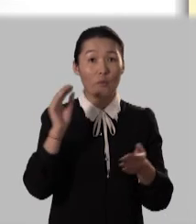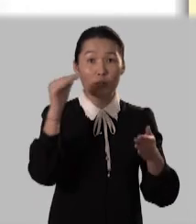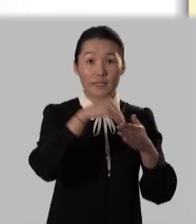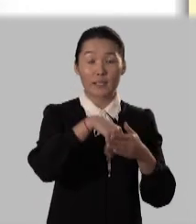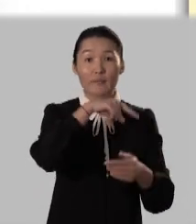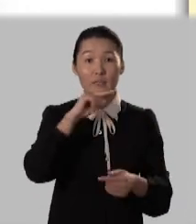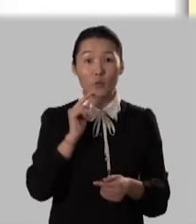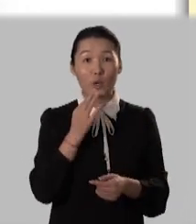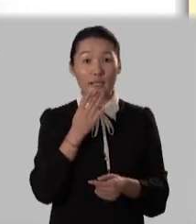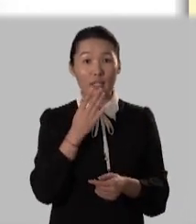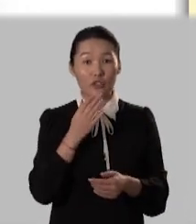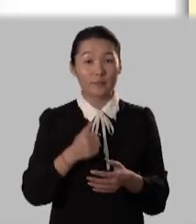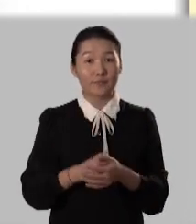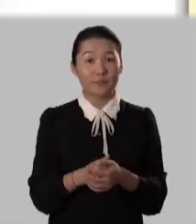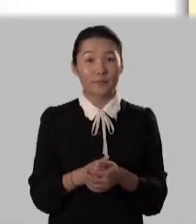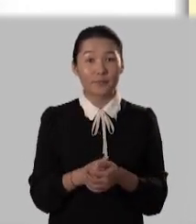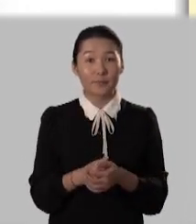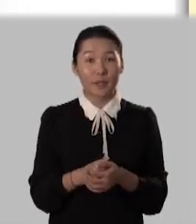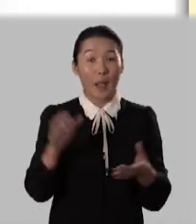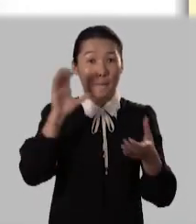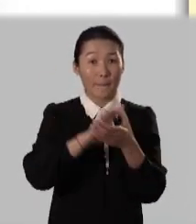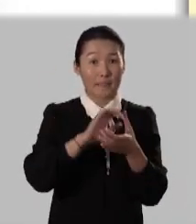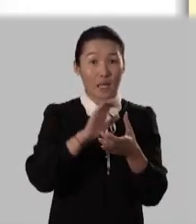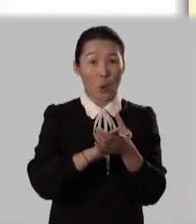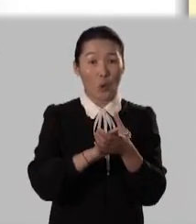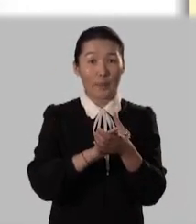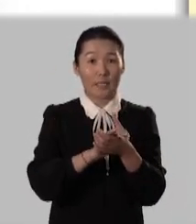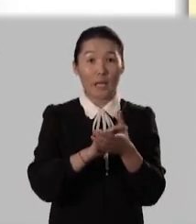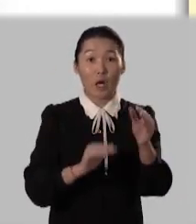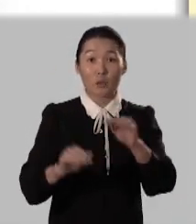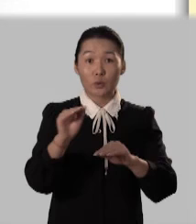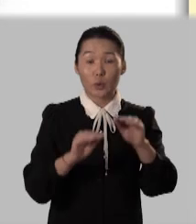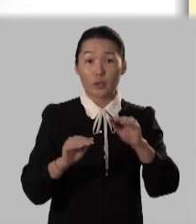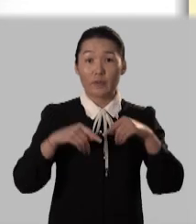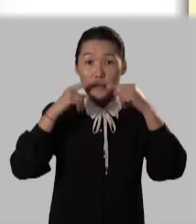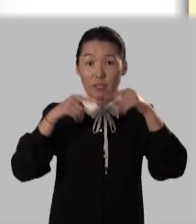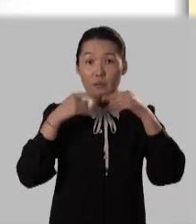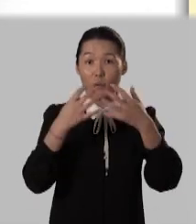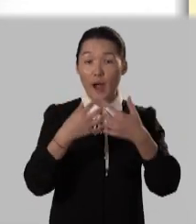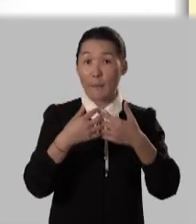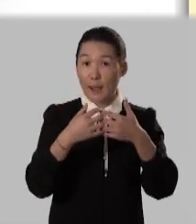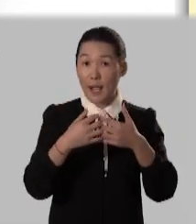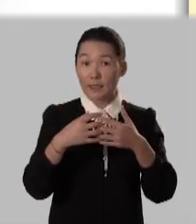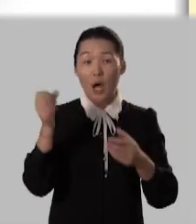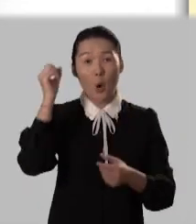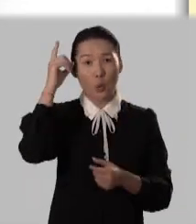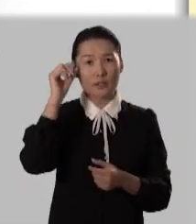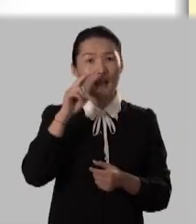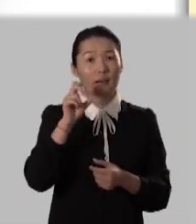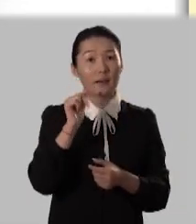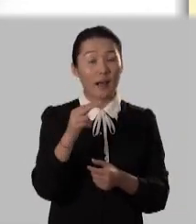речи познакомились с устройством речевого аппарата и узнали как его